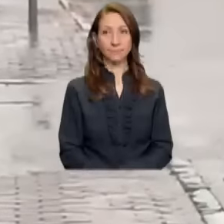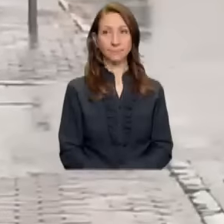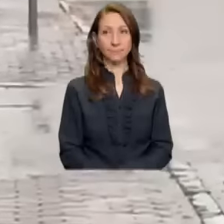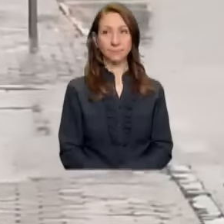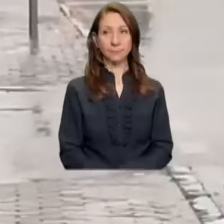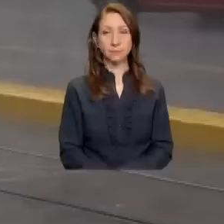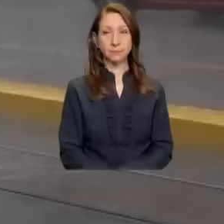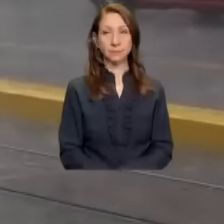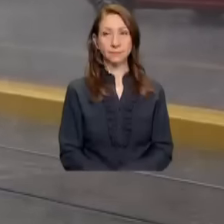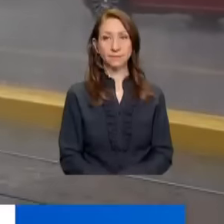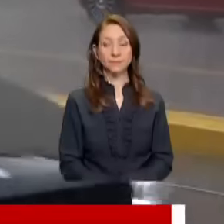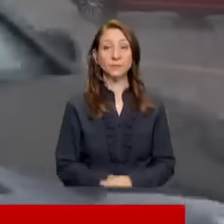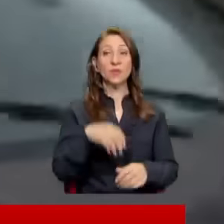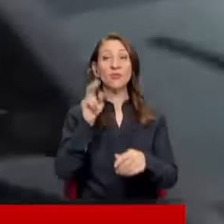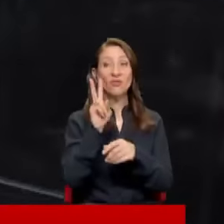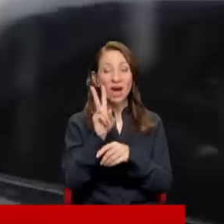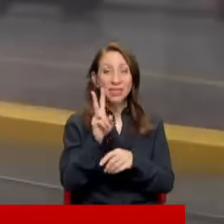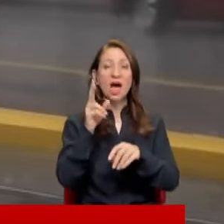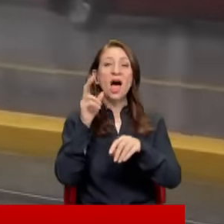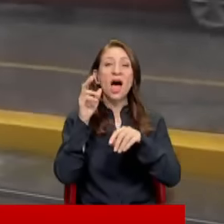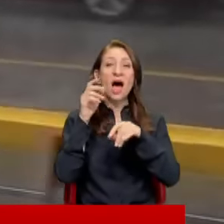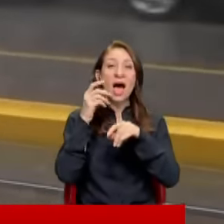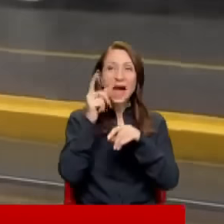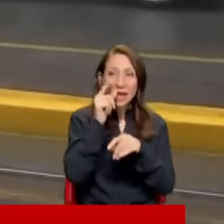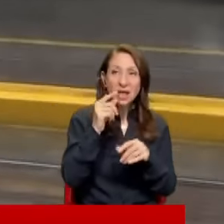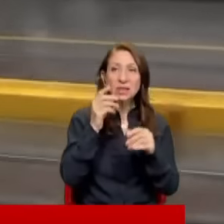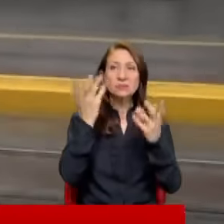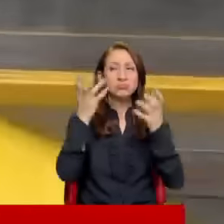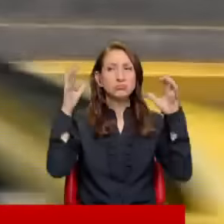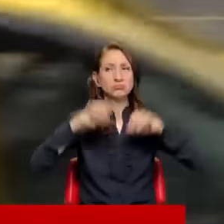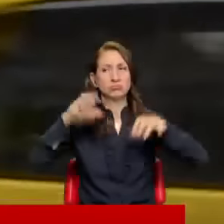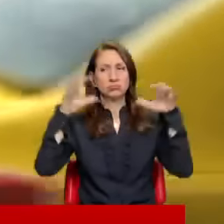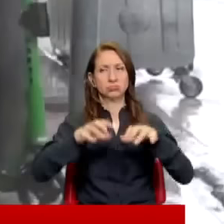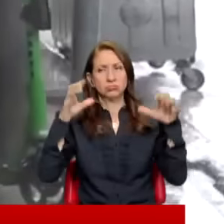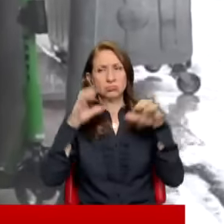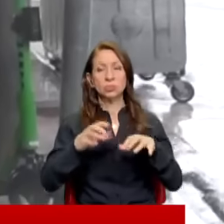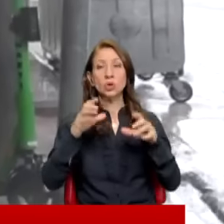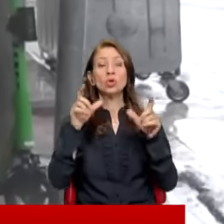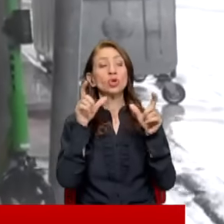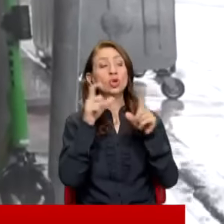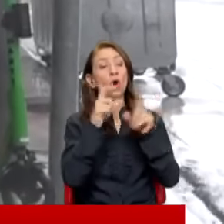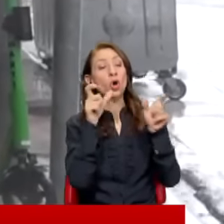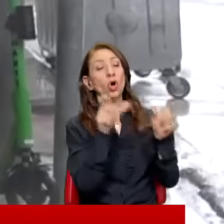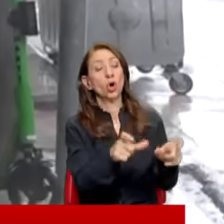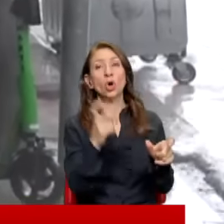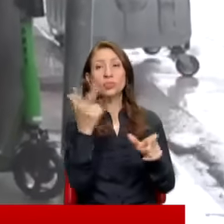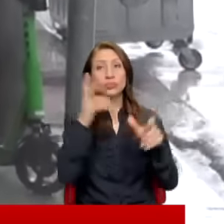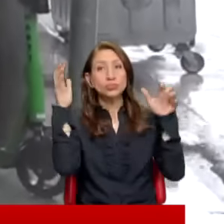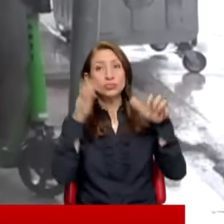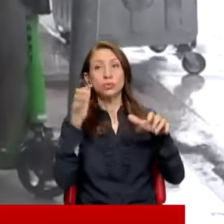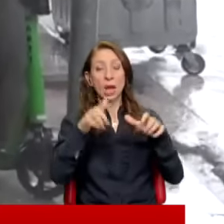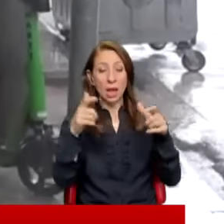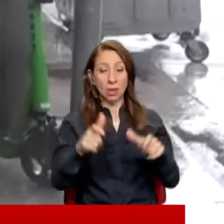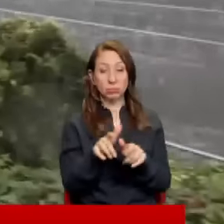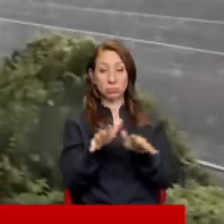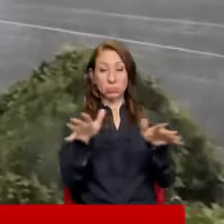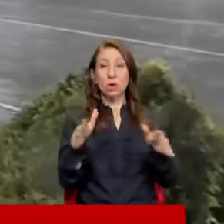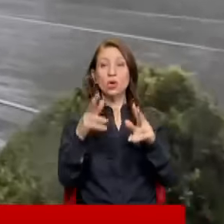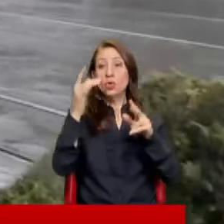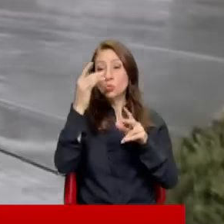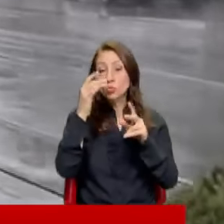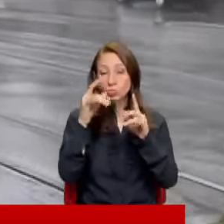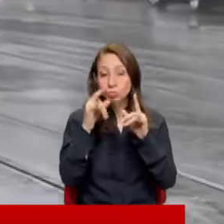havası Van ve Hakkari günlerdir sağanak yağışlı havanın etkisinde doğuda kuvvetli yağışlar alanını bugün genişletiyor Muş